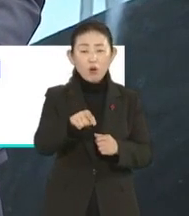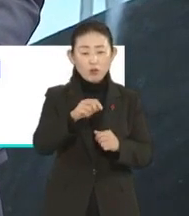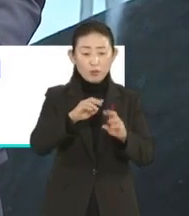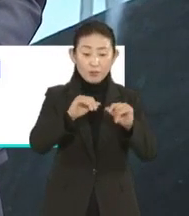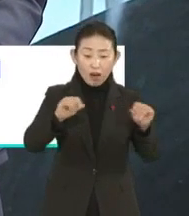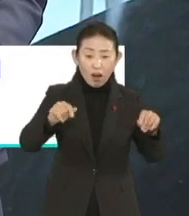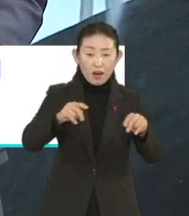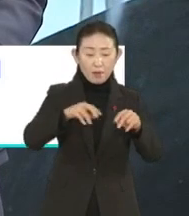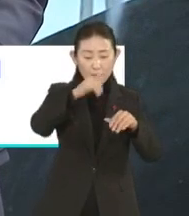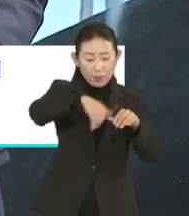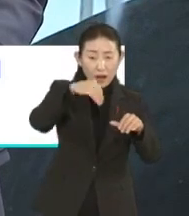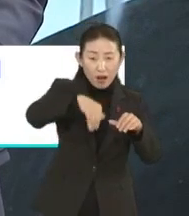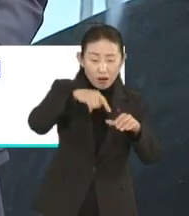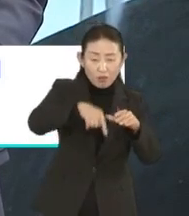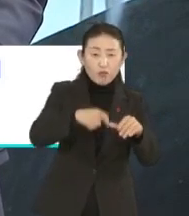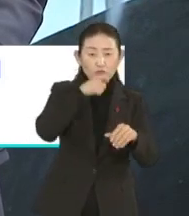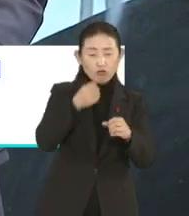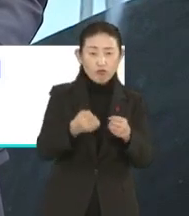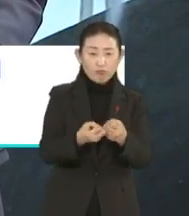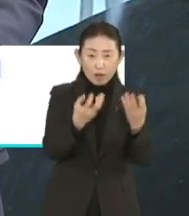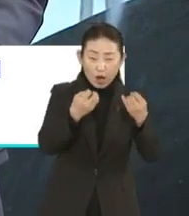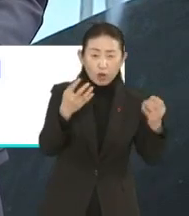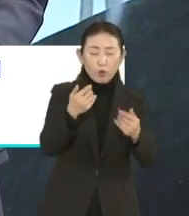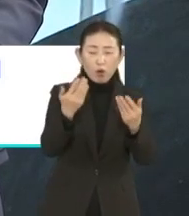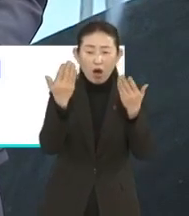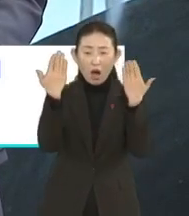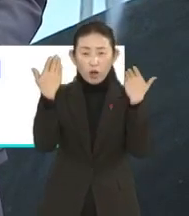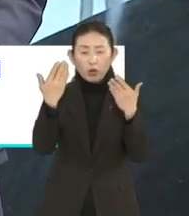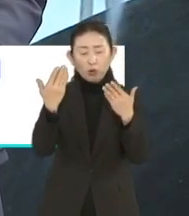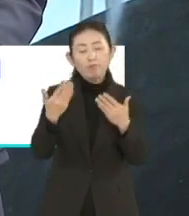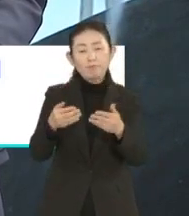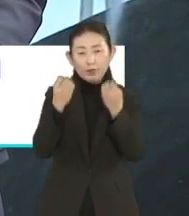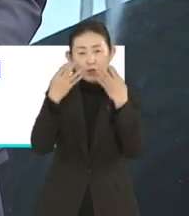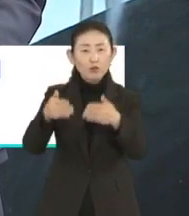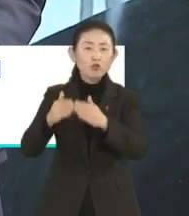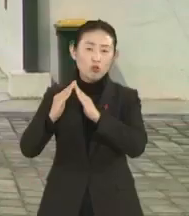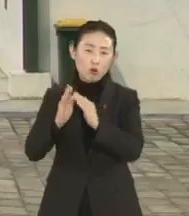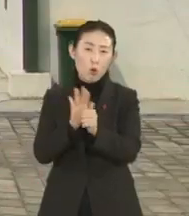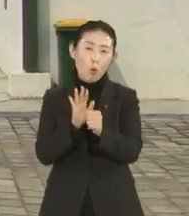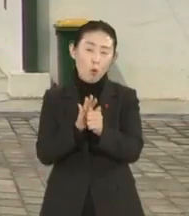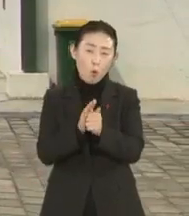퍼뜨리면서 주민들의 일상이 바뀌고 있습니다. 강진원 기자입니다.